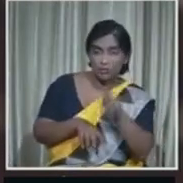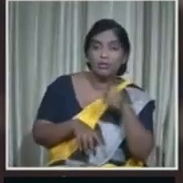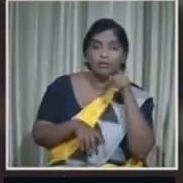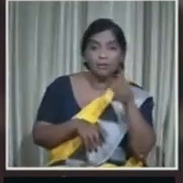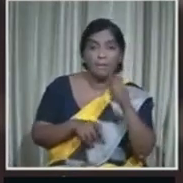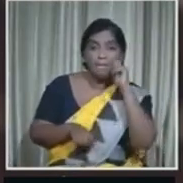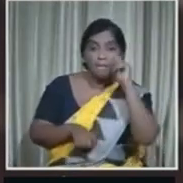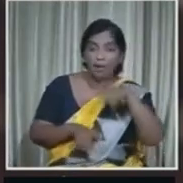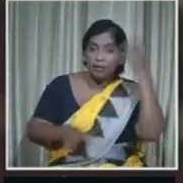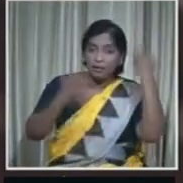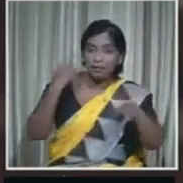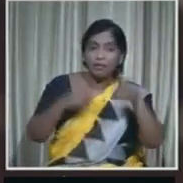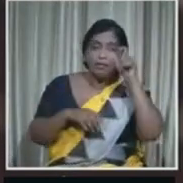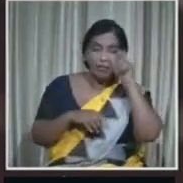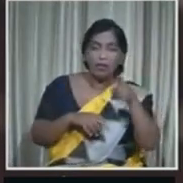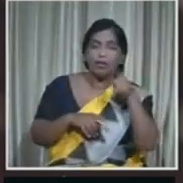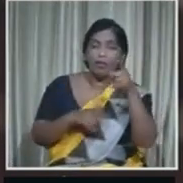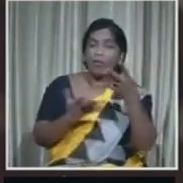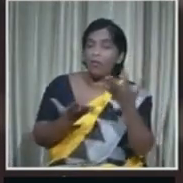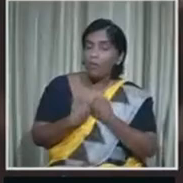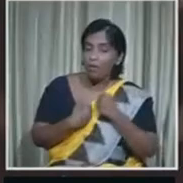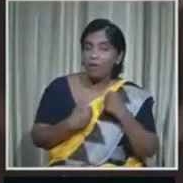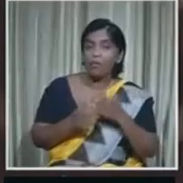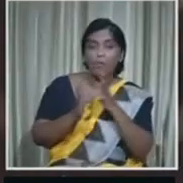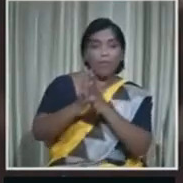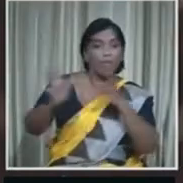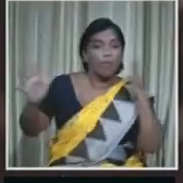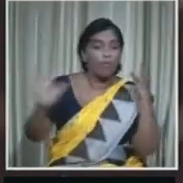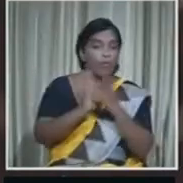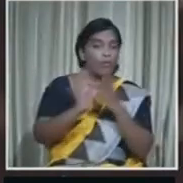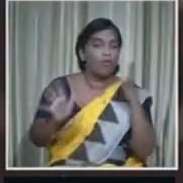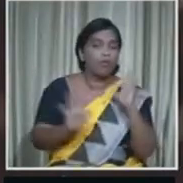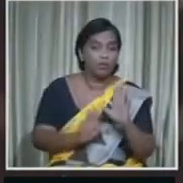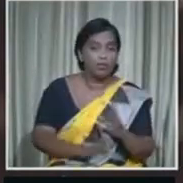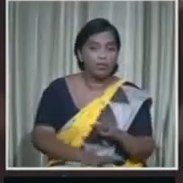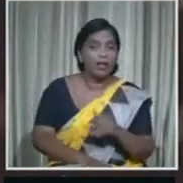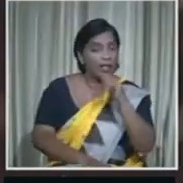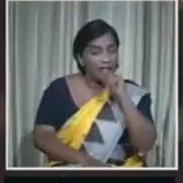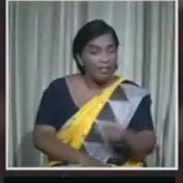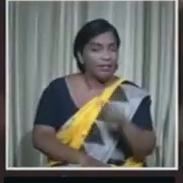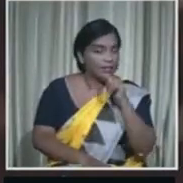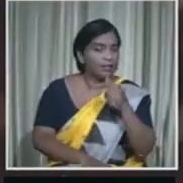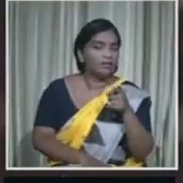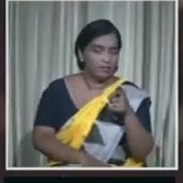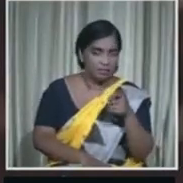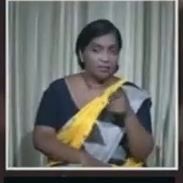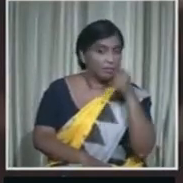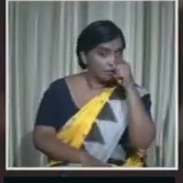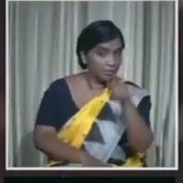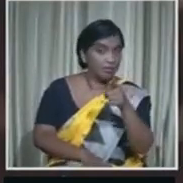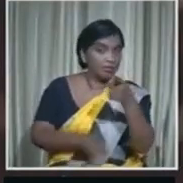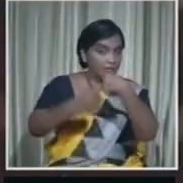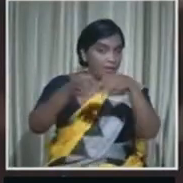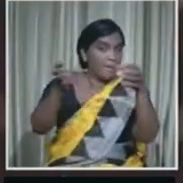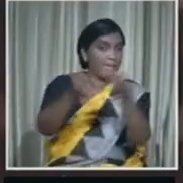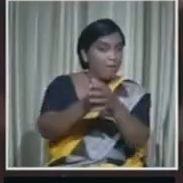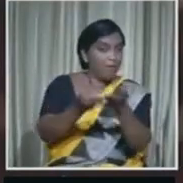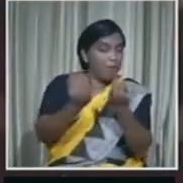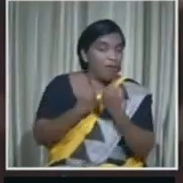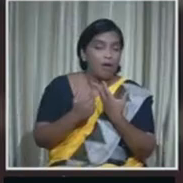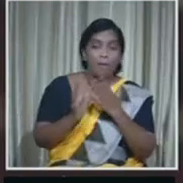මිනිසු මැරෙනවා දකින්න. තමුන්නාසට ඕනේ පොලිං. මේක තමයි ඇත්ත. ඔබතුමයි ඔබතුමගේ පක්ෂයයි ඕනේ